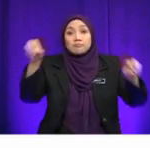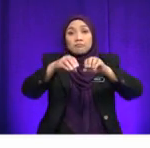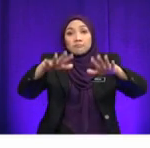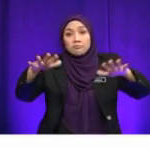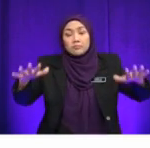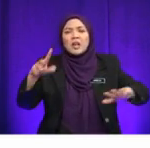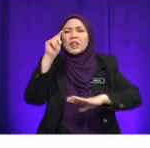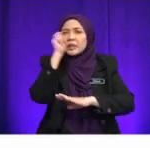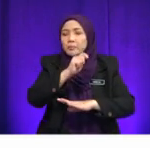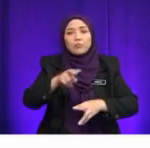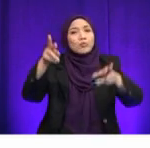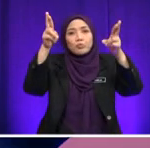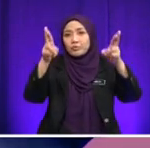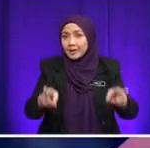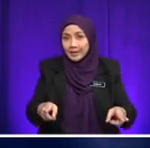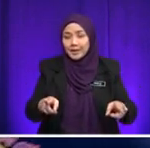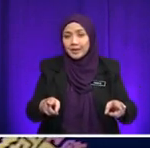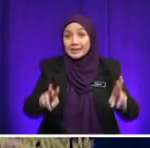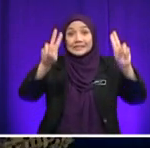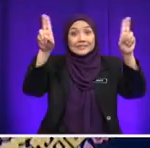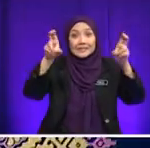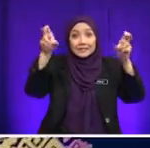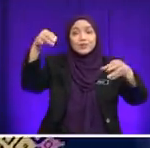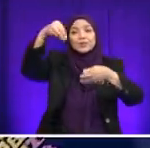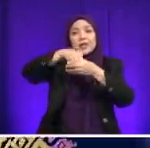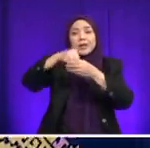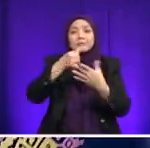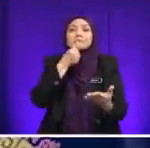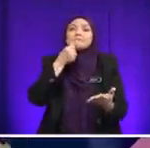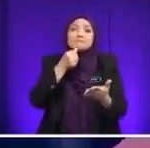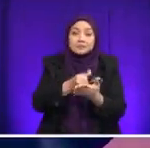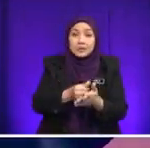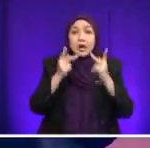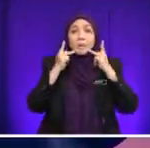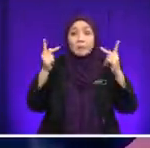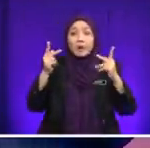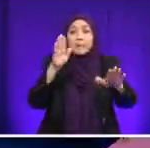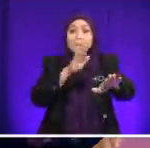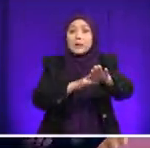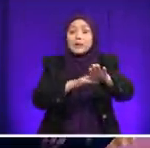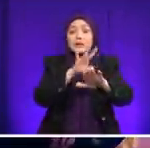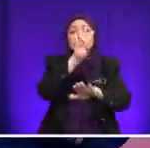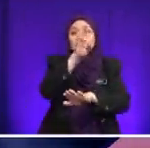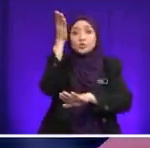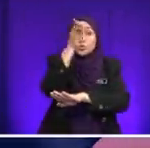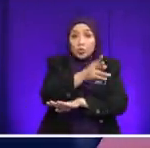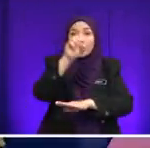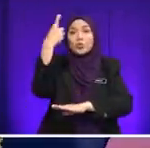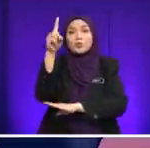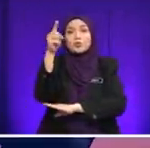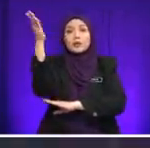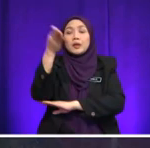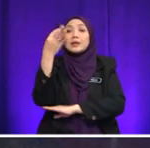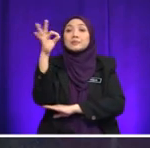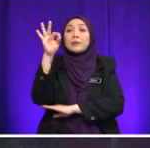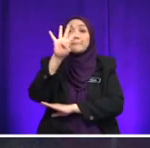menipu rakyat ini adalah petikan Akbar yang telah disiarkan kepada 7 November 1949